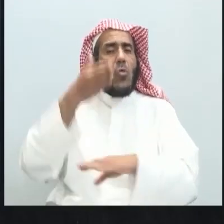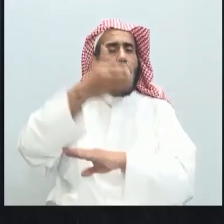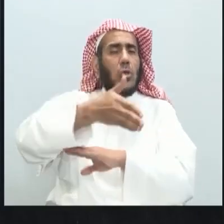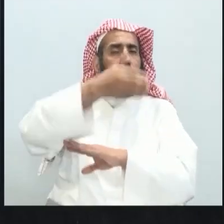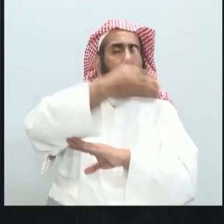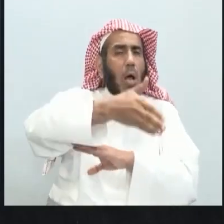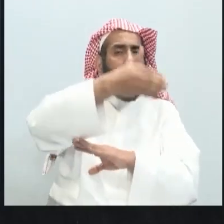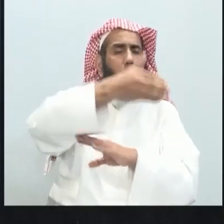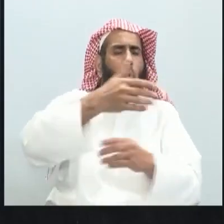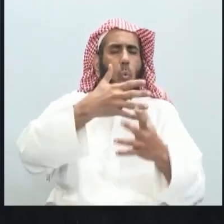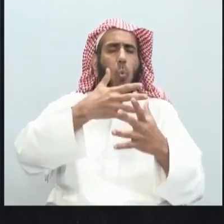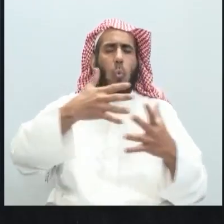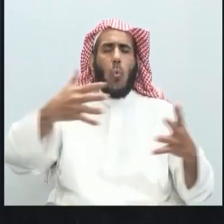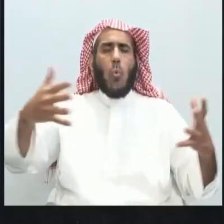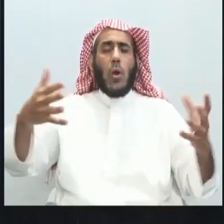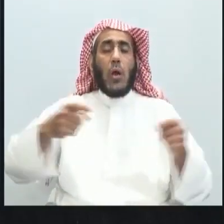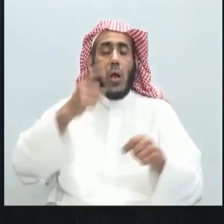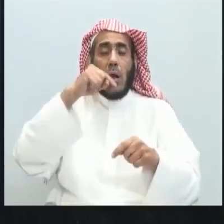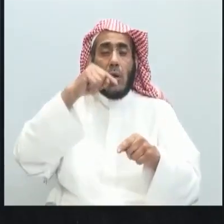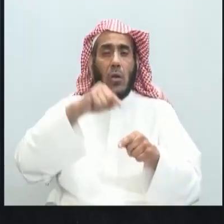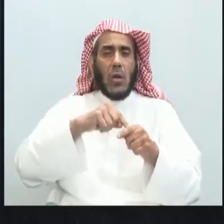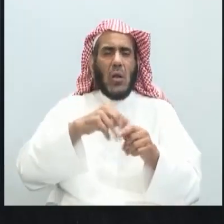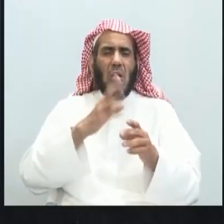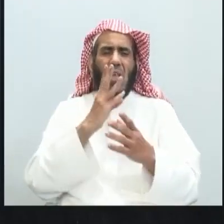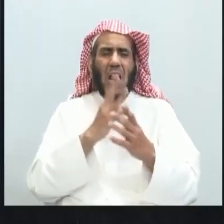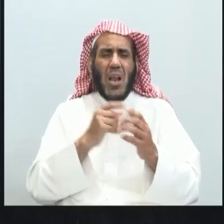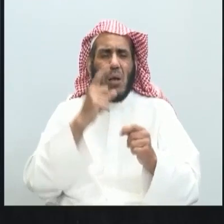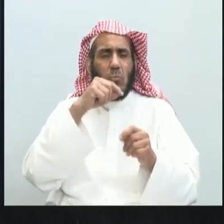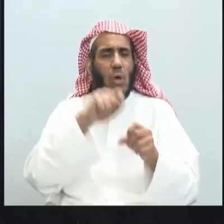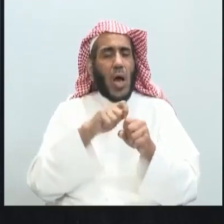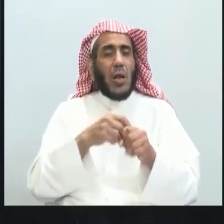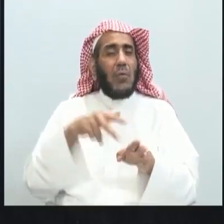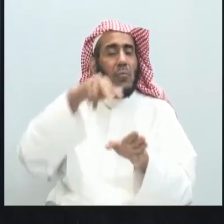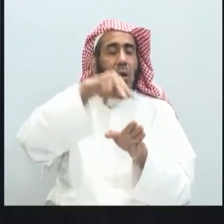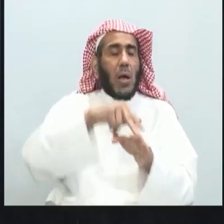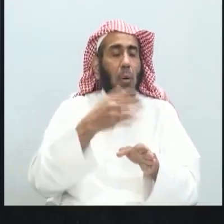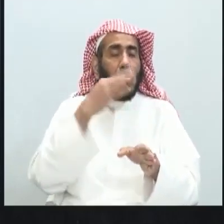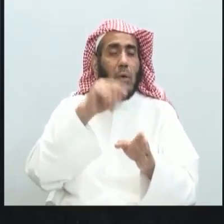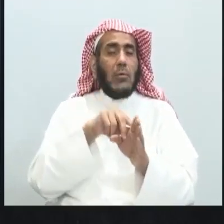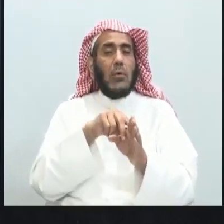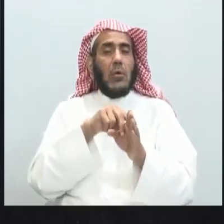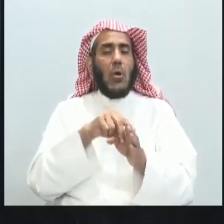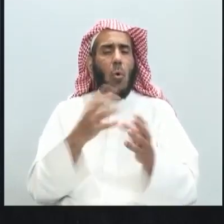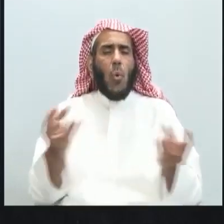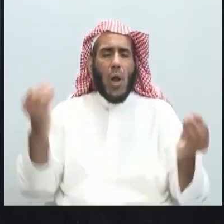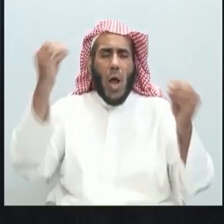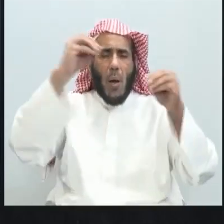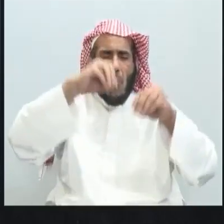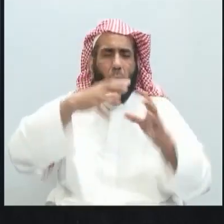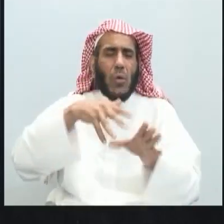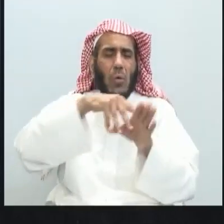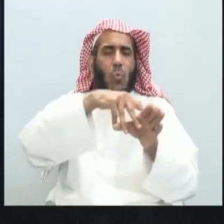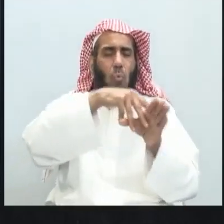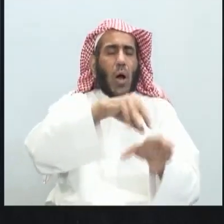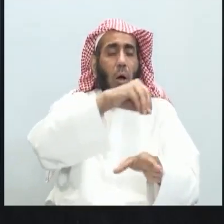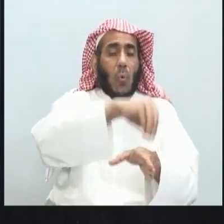على كبرها وعظمها الا انها ذليله مسخره نركبها بحمد الله تعالى ونحمل عليها اثقالا وهذا